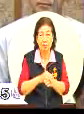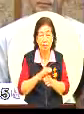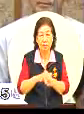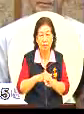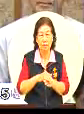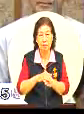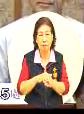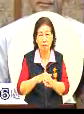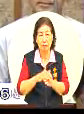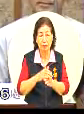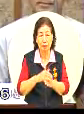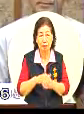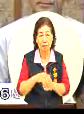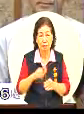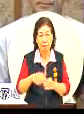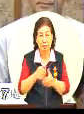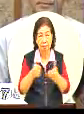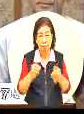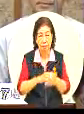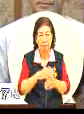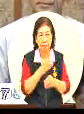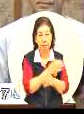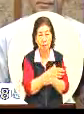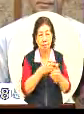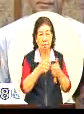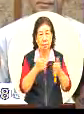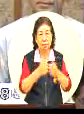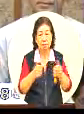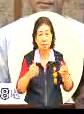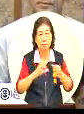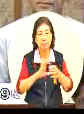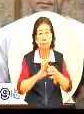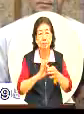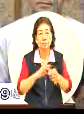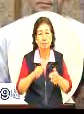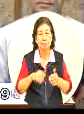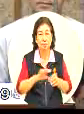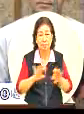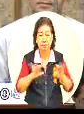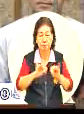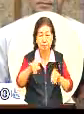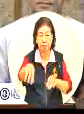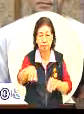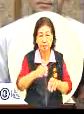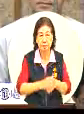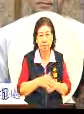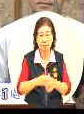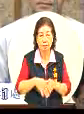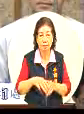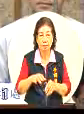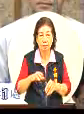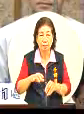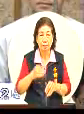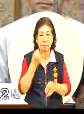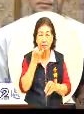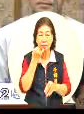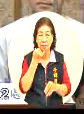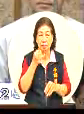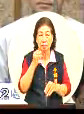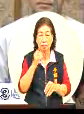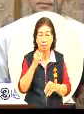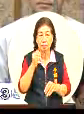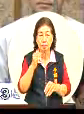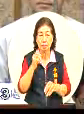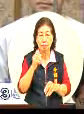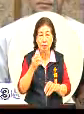谢议长，谢谢陈议员的关心哈，哦。那个这个地区可不可以停放这个部分，等一下可能应该是